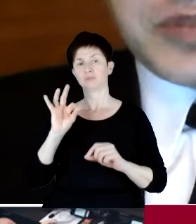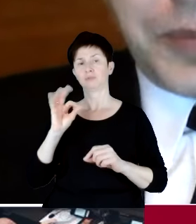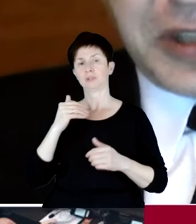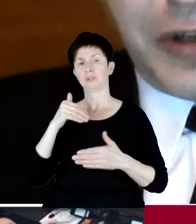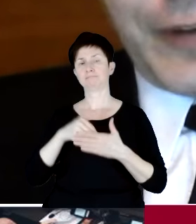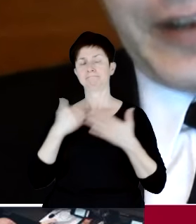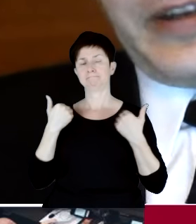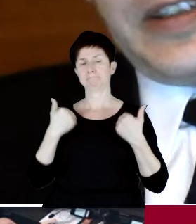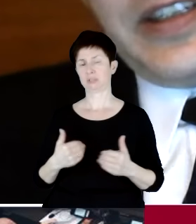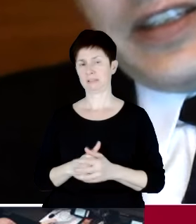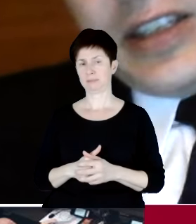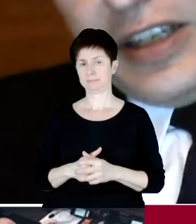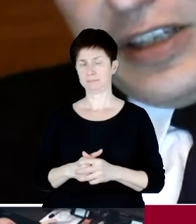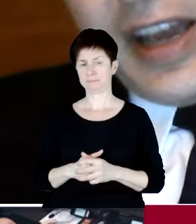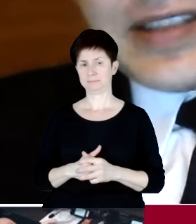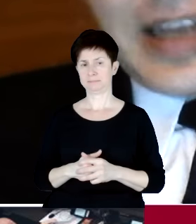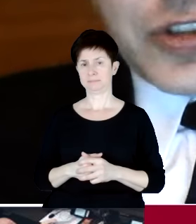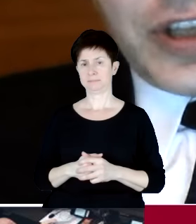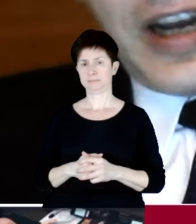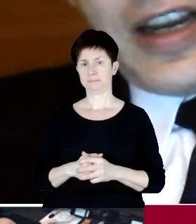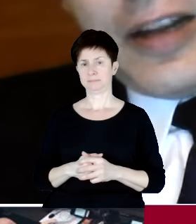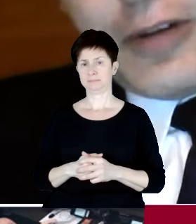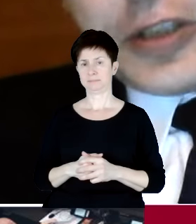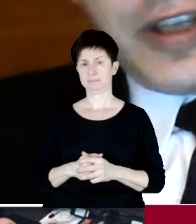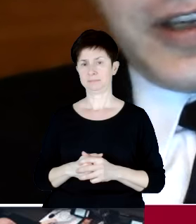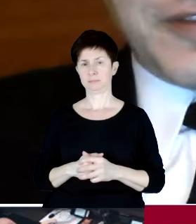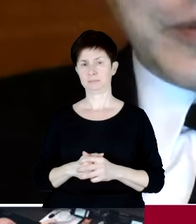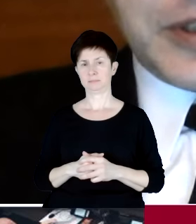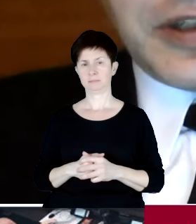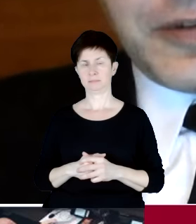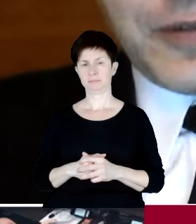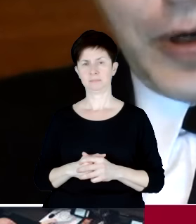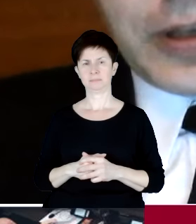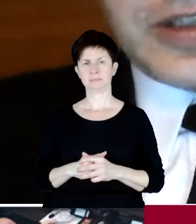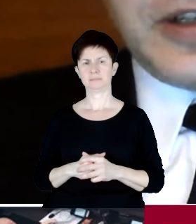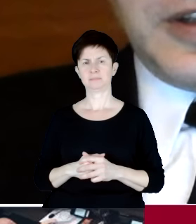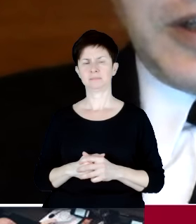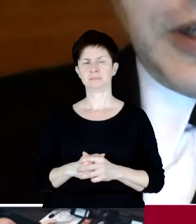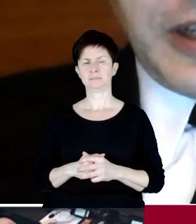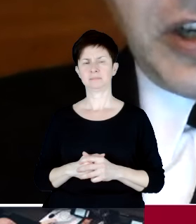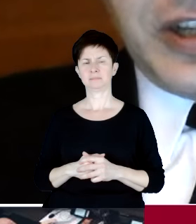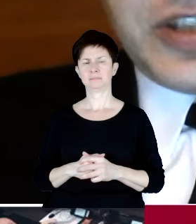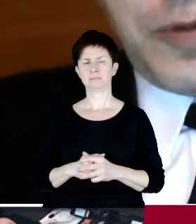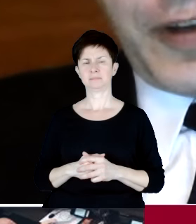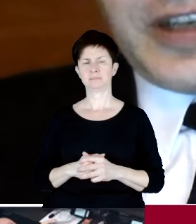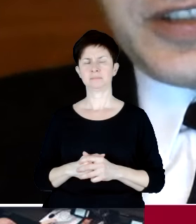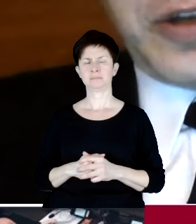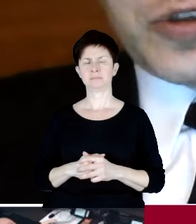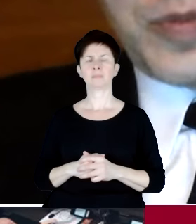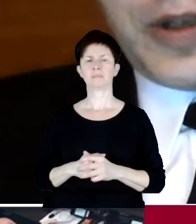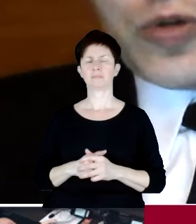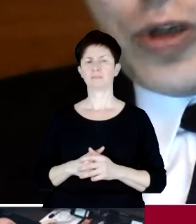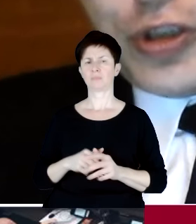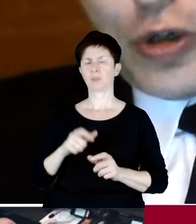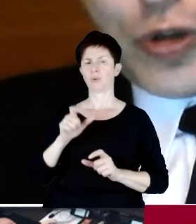bardzo zabetonowana. I nie jest tak, że nagle właśnie, nie wiem, wyborcy Koalicji